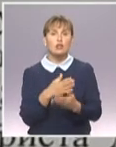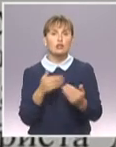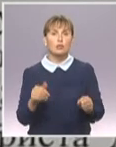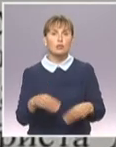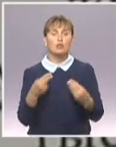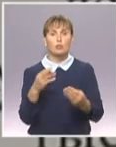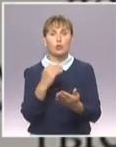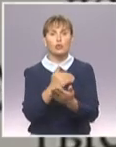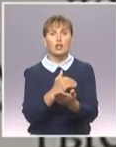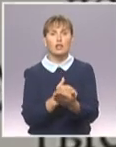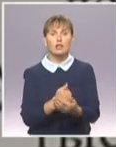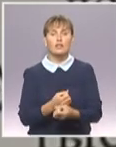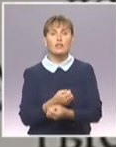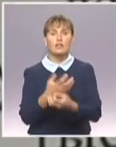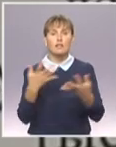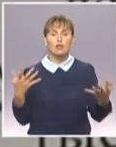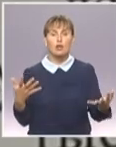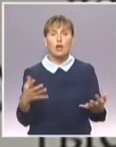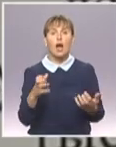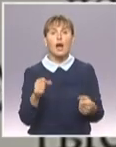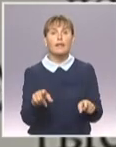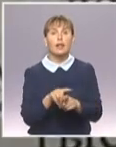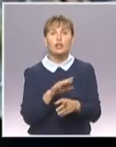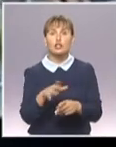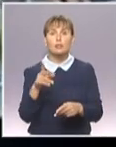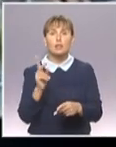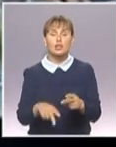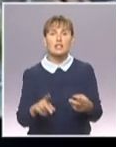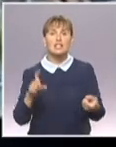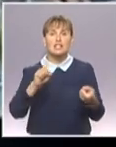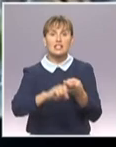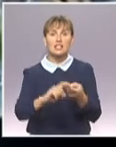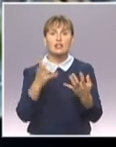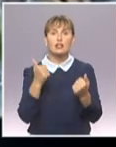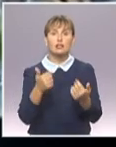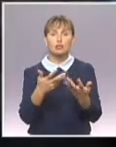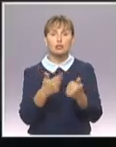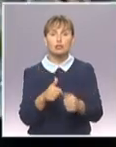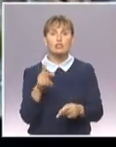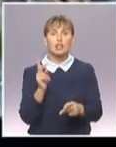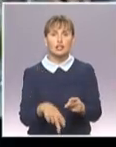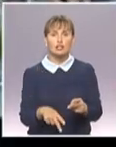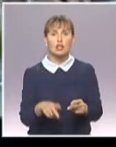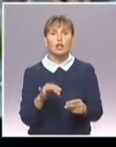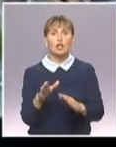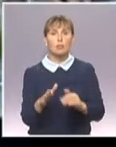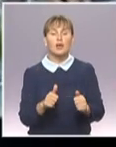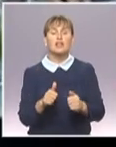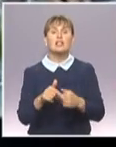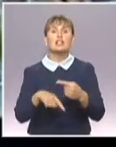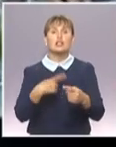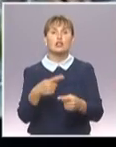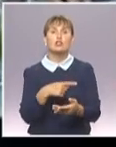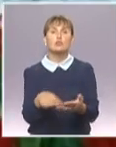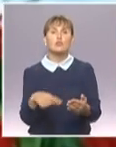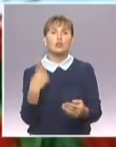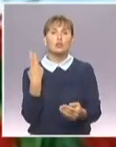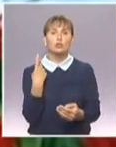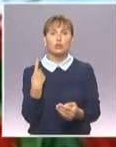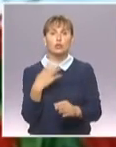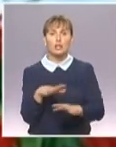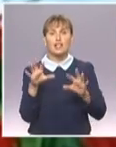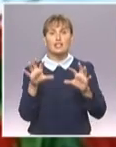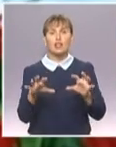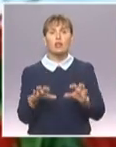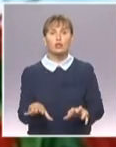по тарифному плану «Дневной безлимит», а также не прекращала соединение, когда счет абонента заканчивался, и в последующем списывала долг. Что, кстати,